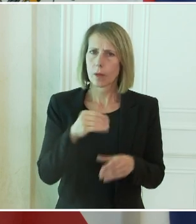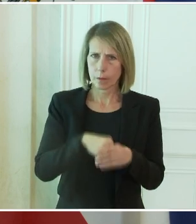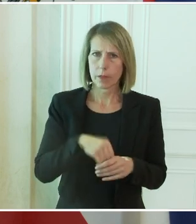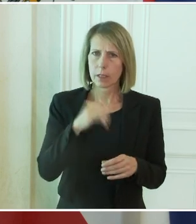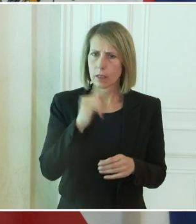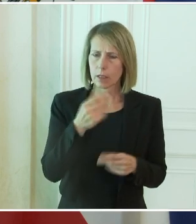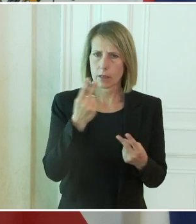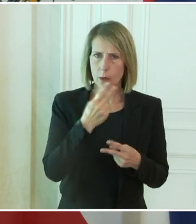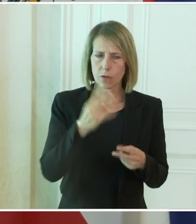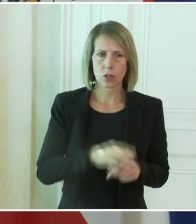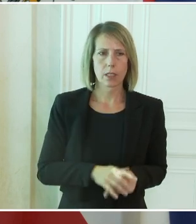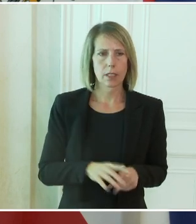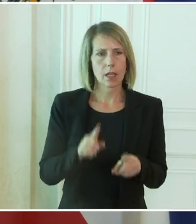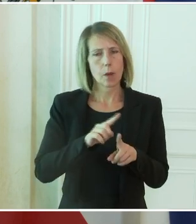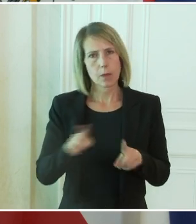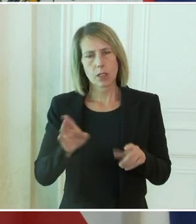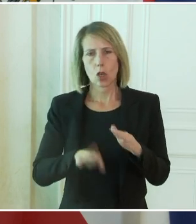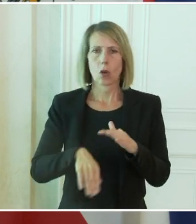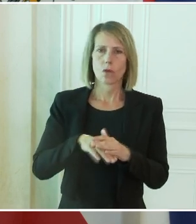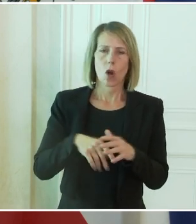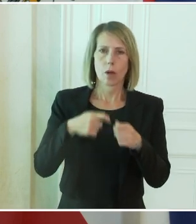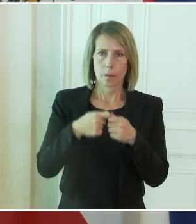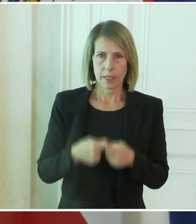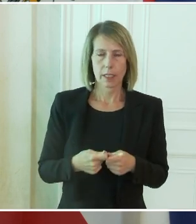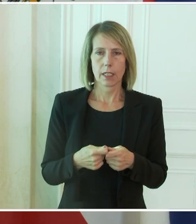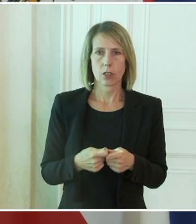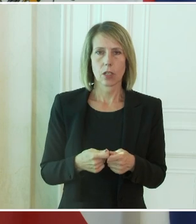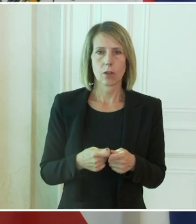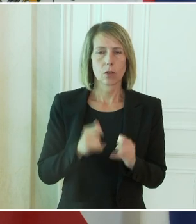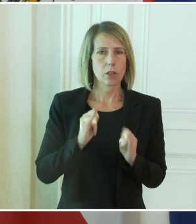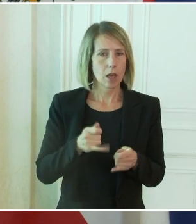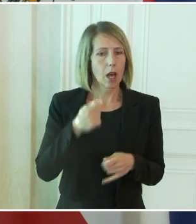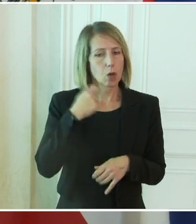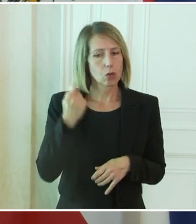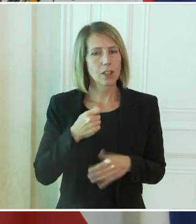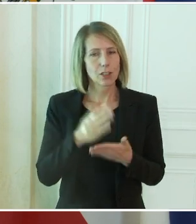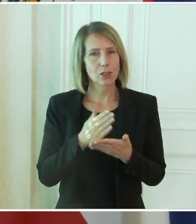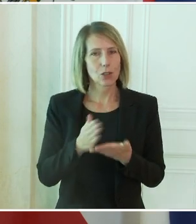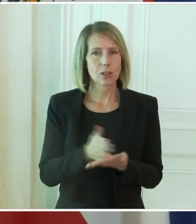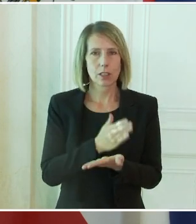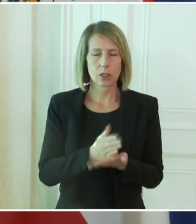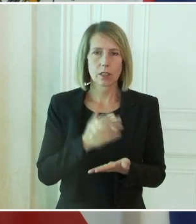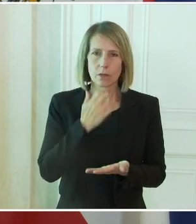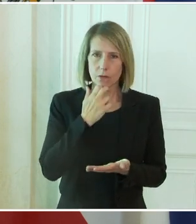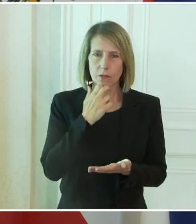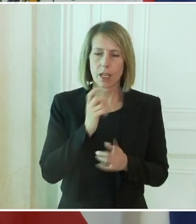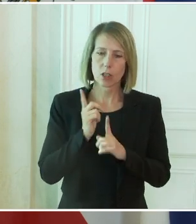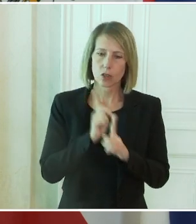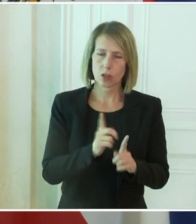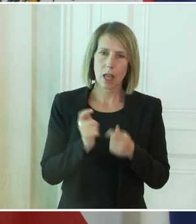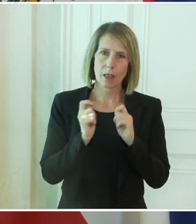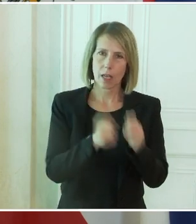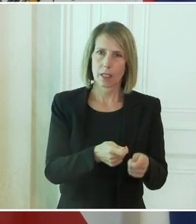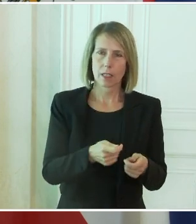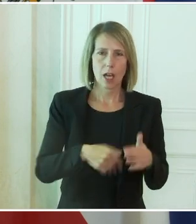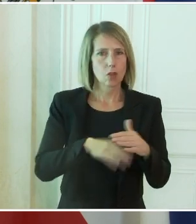Die Zeit bis zu einer allfälligen Vollmitgliedschaft, und die Ukraine hat sich entschlossen, hier diesen Antrag auf Vollmitgliedschaft auch zu stellen, sollte